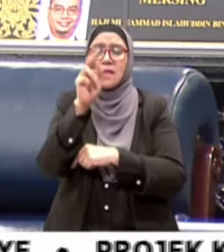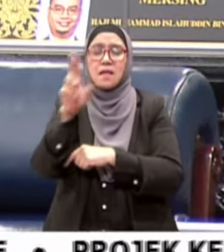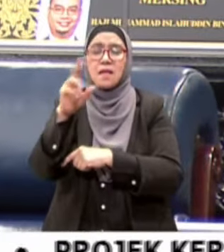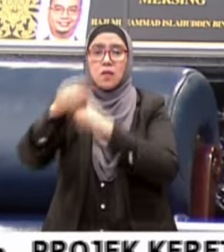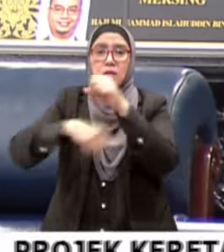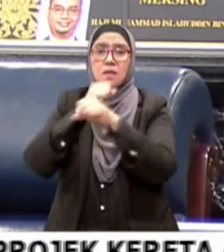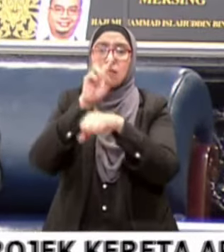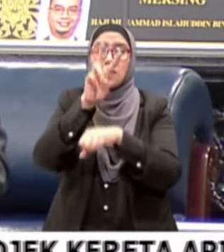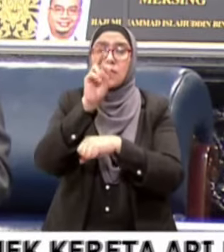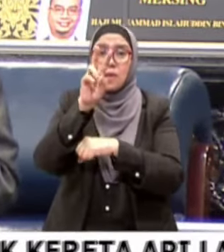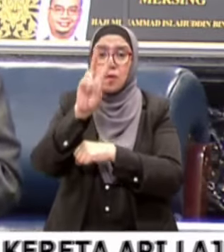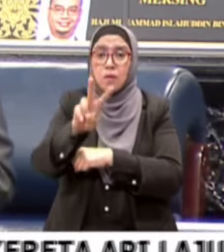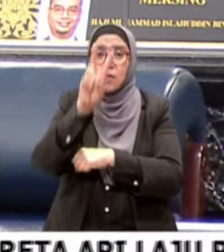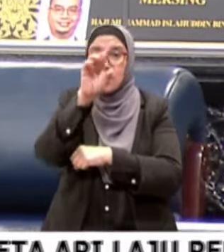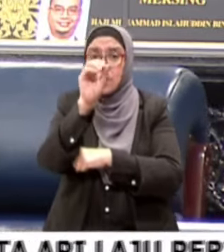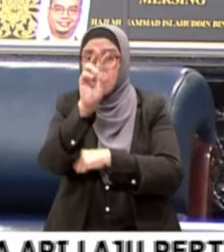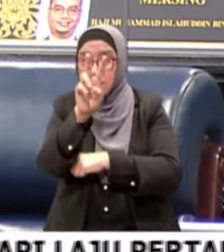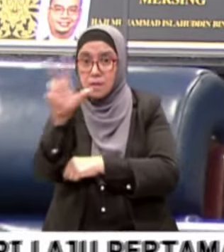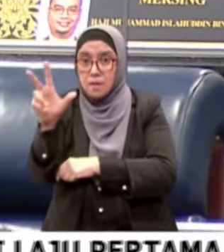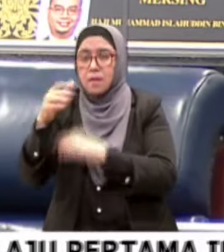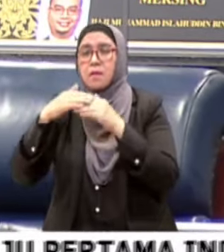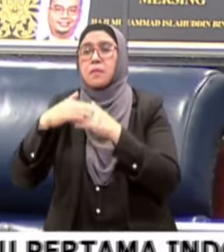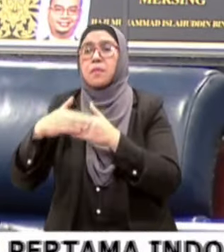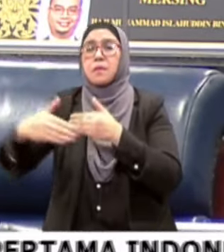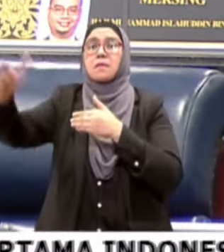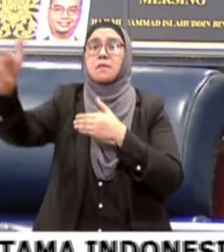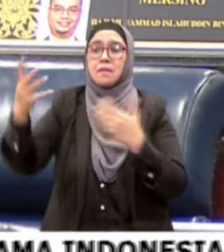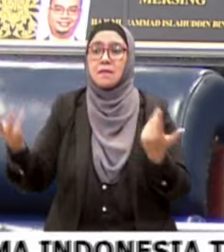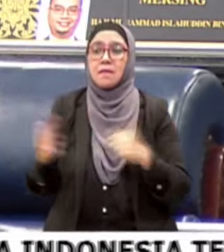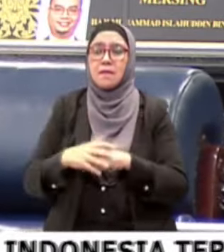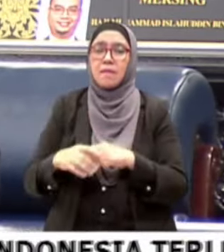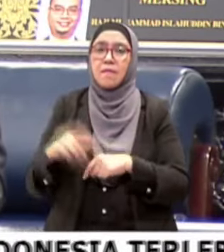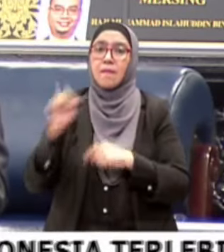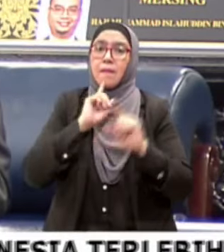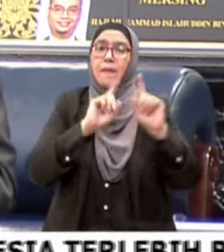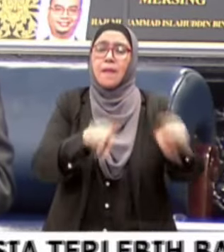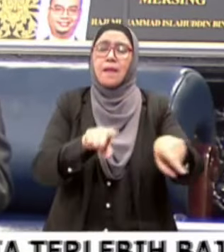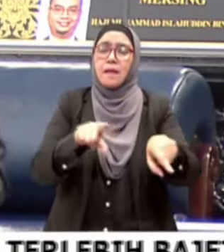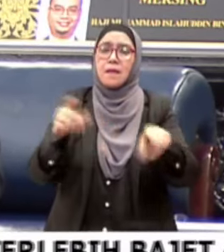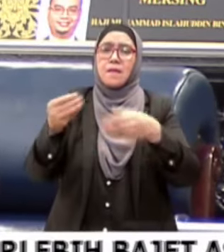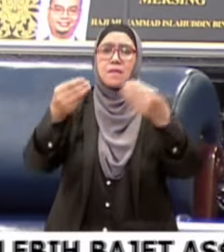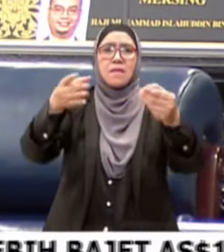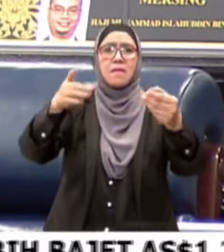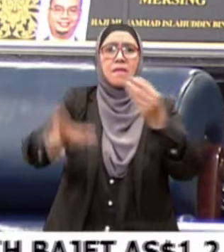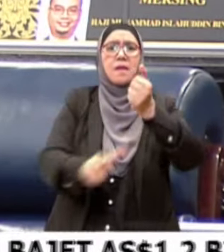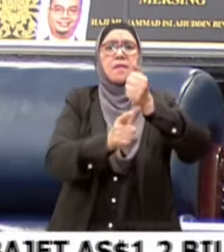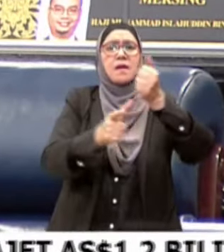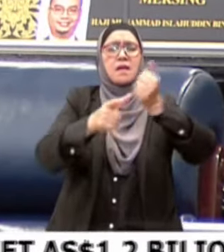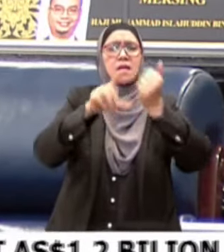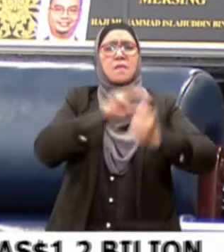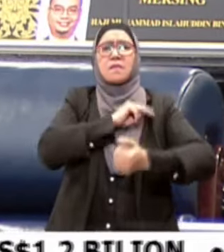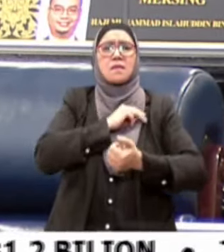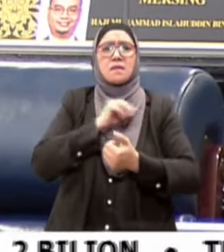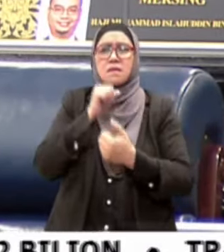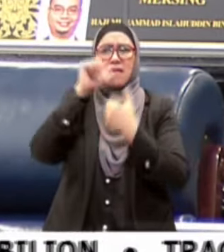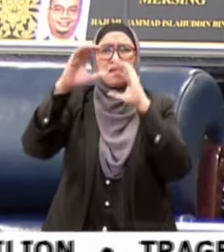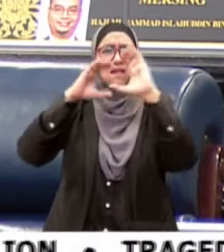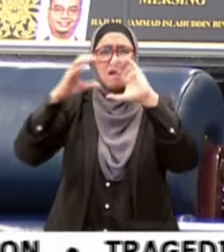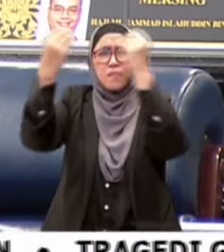2021 lagi jawaban yang diberikan oleh yang format timbalan menteri dia tak sebut jumlah pelaporan